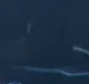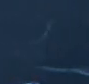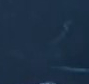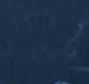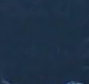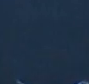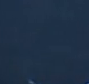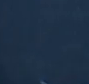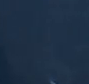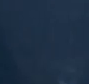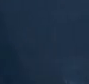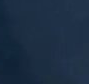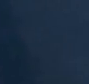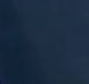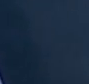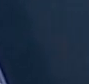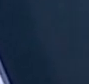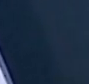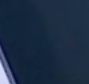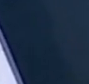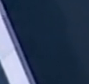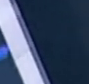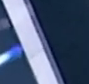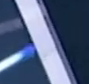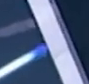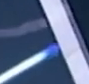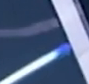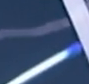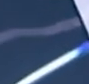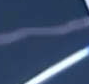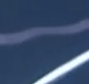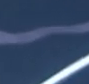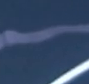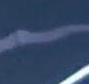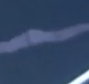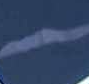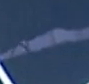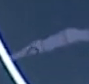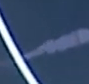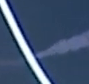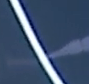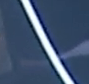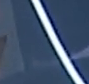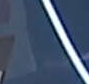наш канал в YouTube, ставьте лайки, пишите комментарии. Не забывайте включить колокольчик, чтобы всегда быть в курсе самого важного.